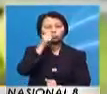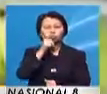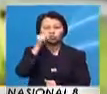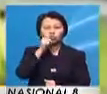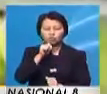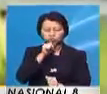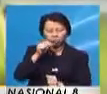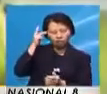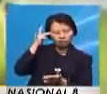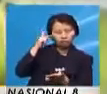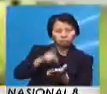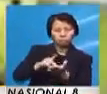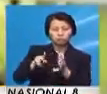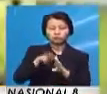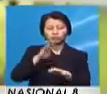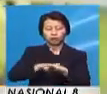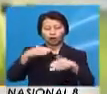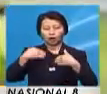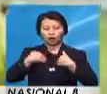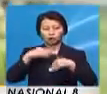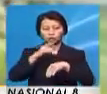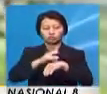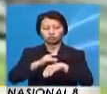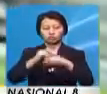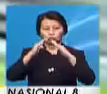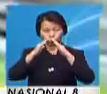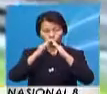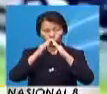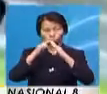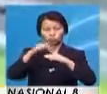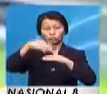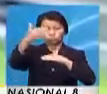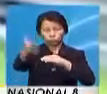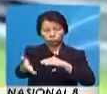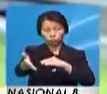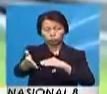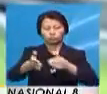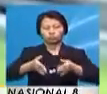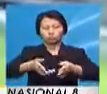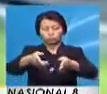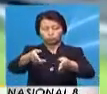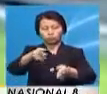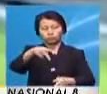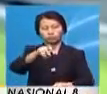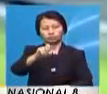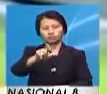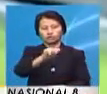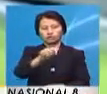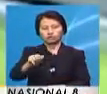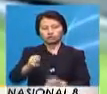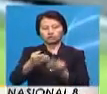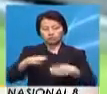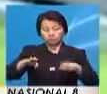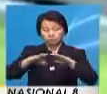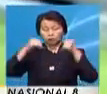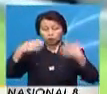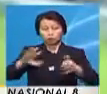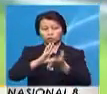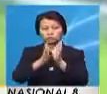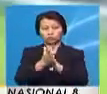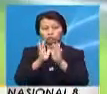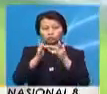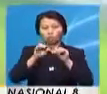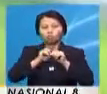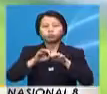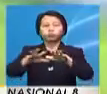yang tidak dikenali ketika berada di laman sebuah rumah seberang jalan plaza berkenaan. Berita kehilangan kanak-kanak itu menjadi viral